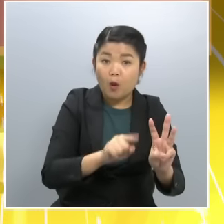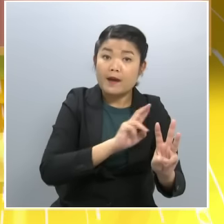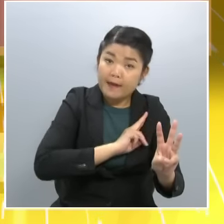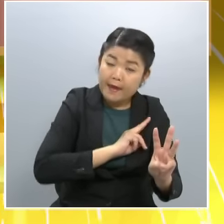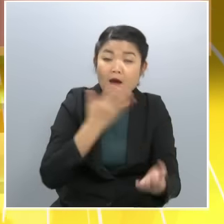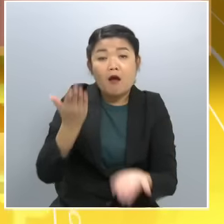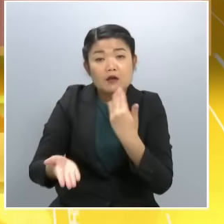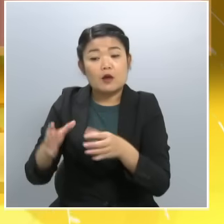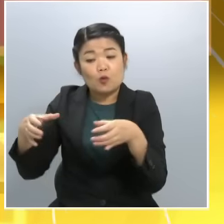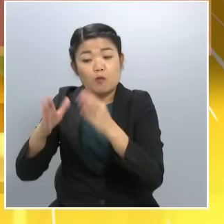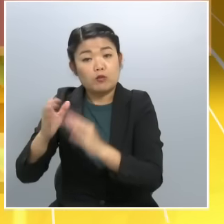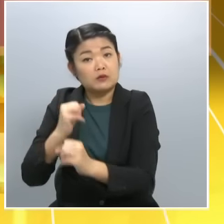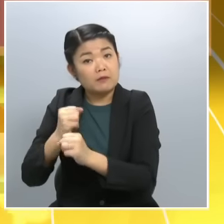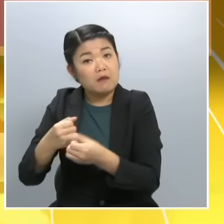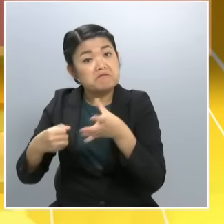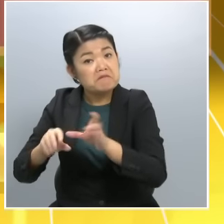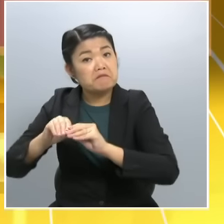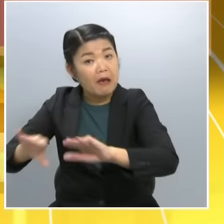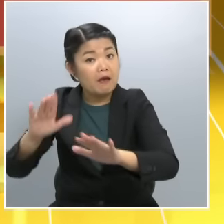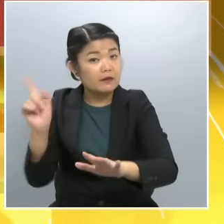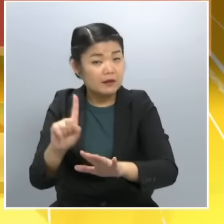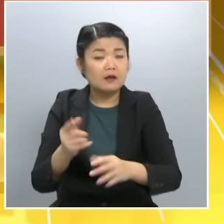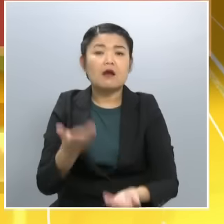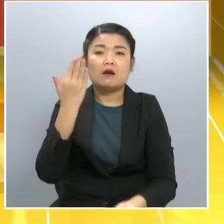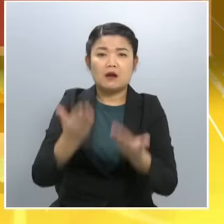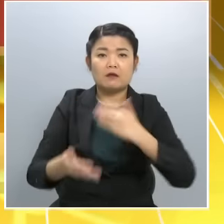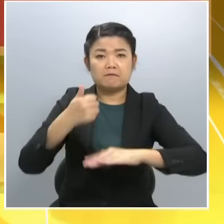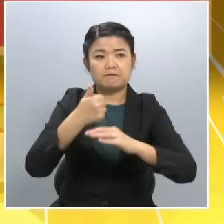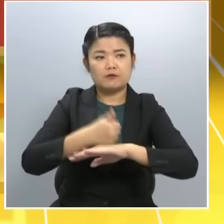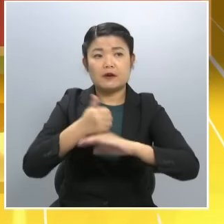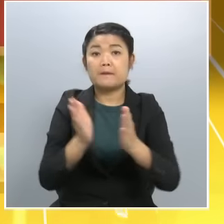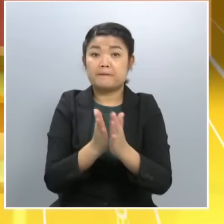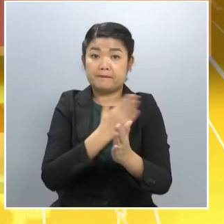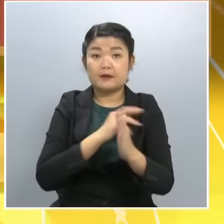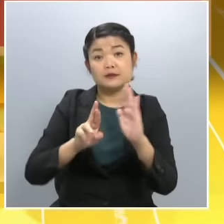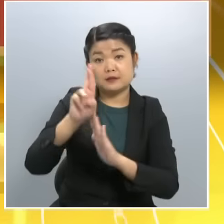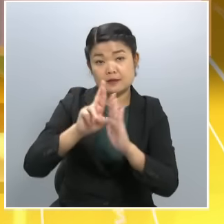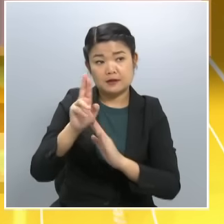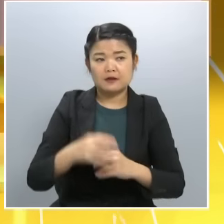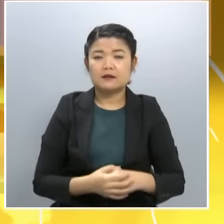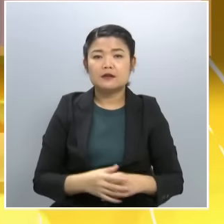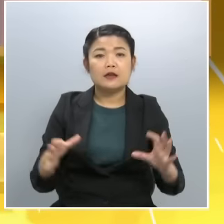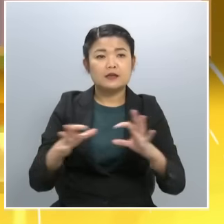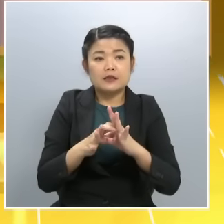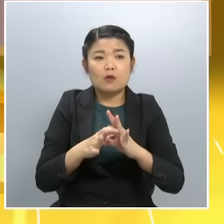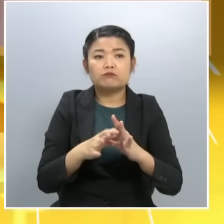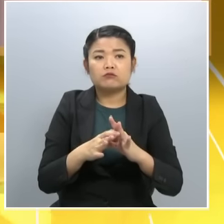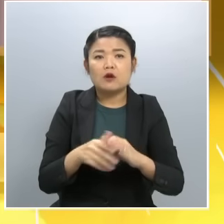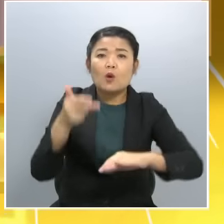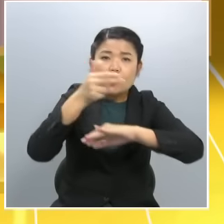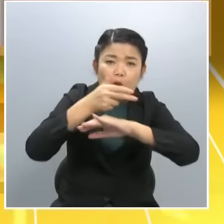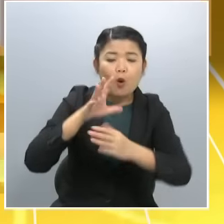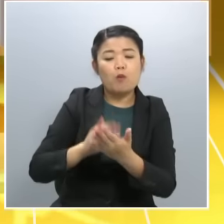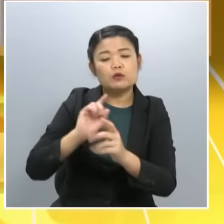จะต้องขึ้นอยู่กับเเจ้าคณะจังหวัดเชียงรายใช่ค่ะสำนักพุทธที่ส่วนกลลางจะส่งไปเพิ่มเติมคือที่เกี่ยวกับิไอคอนน่ะค่ะที่เป็นคลิปเอยข้อมูล